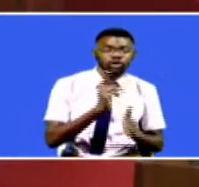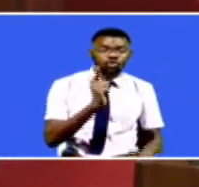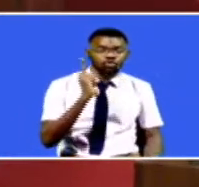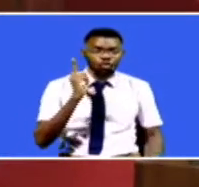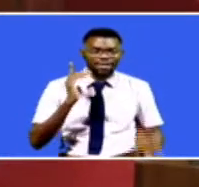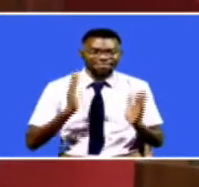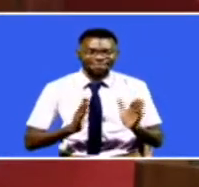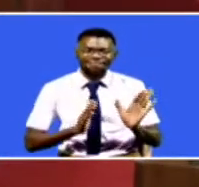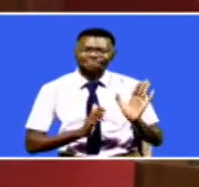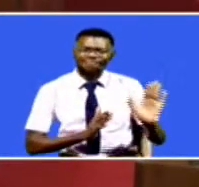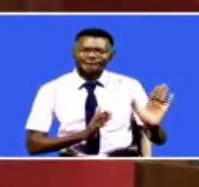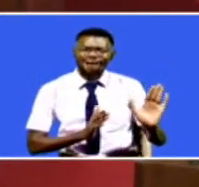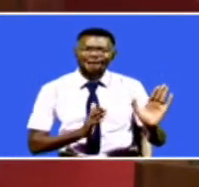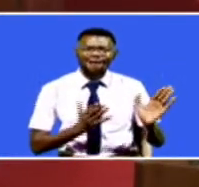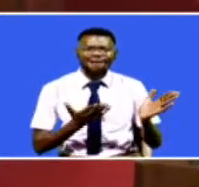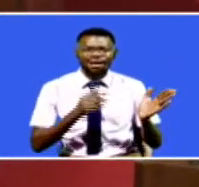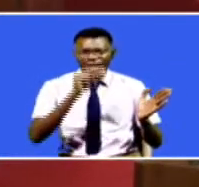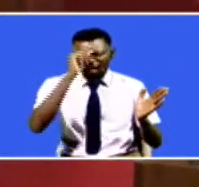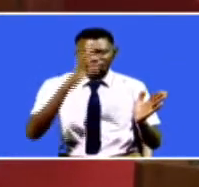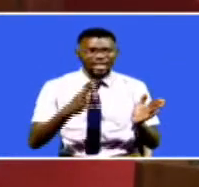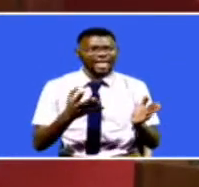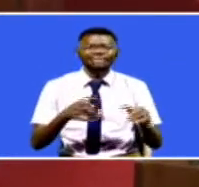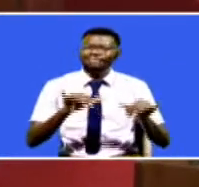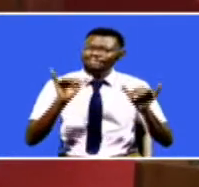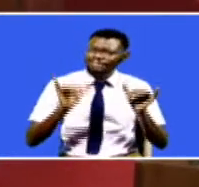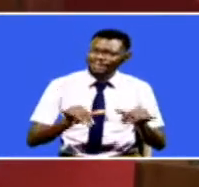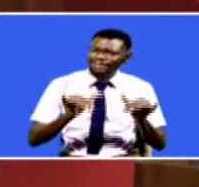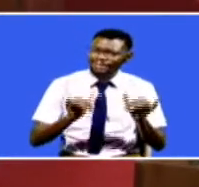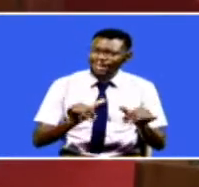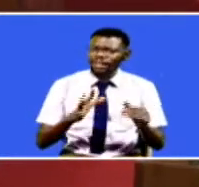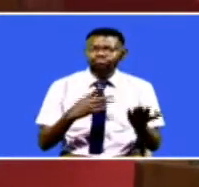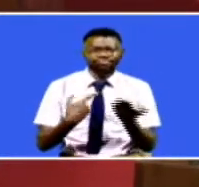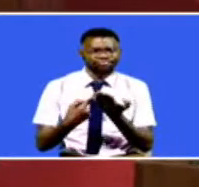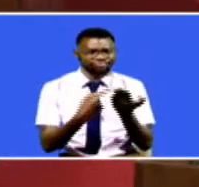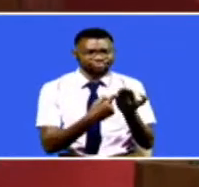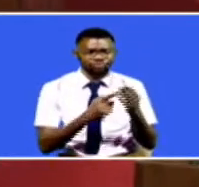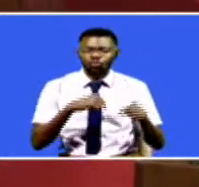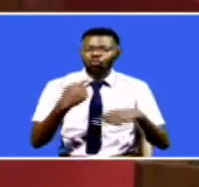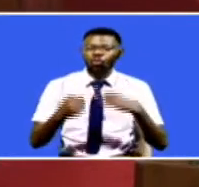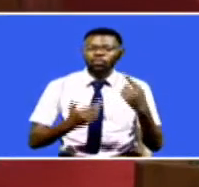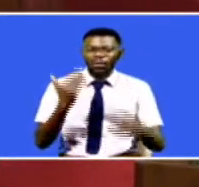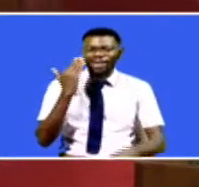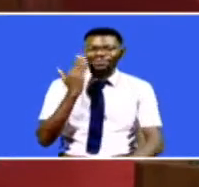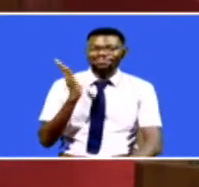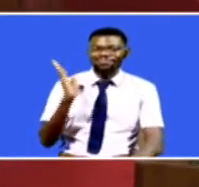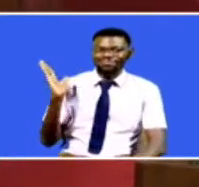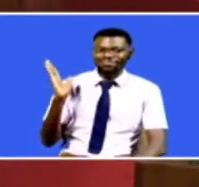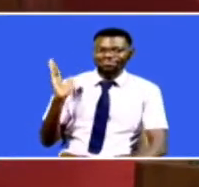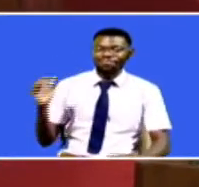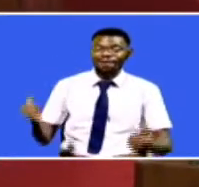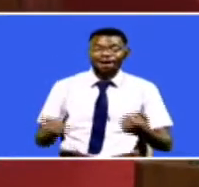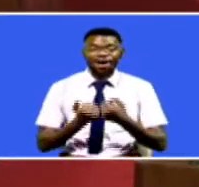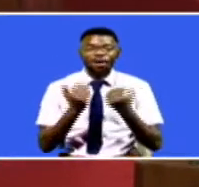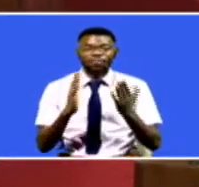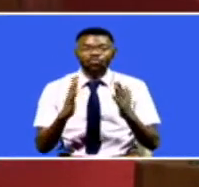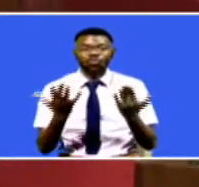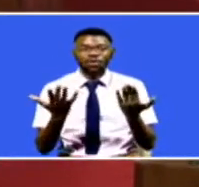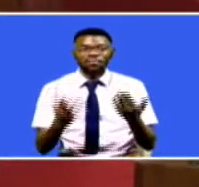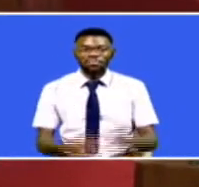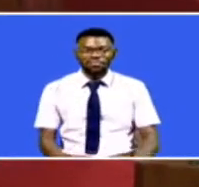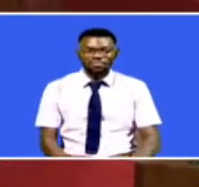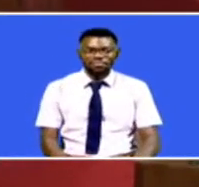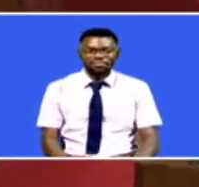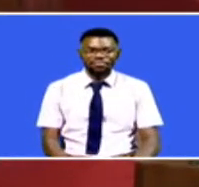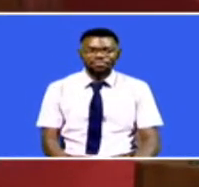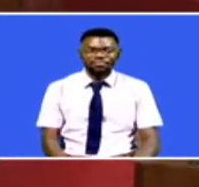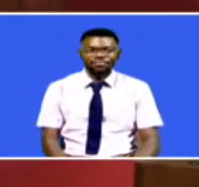Mwangaza wamekuwa bungeni mchana kutwa na sasa kikao hicho bado kinaendelea. Tuvuke tupate dondoo ya kinachoendelea. I